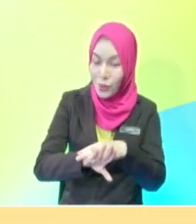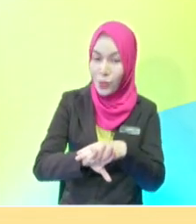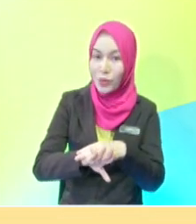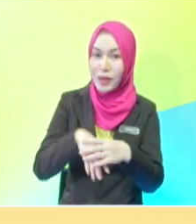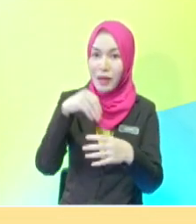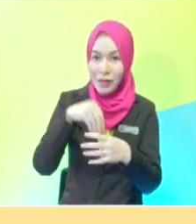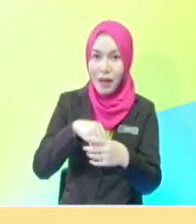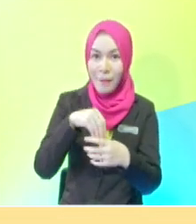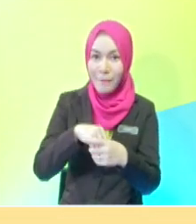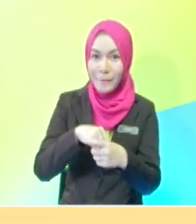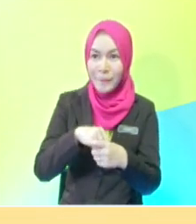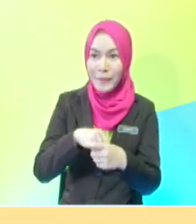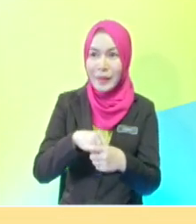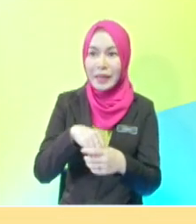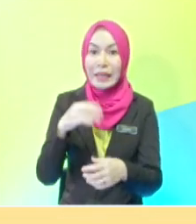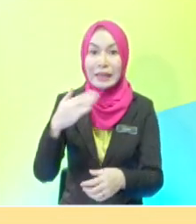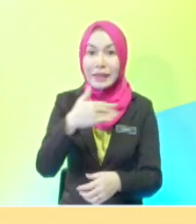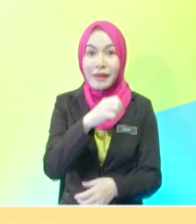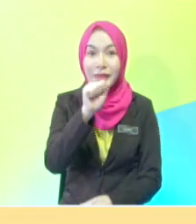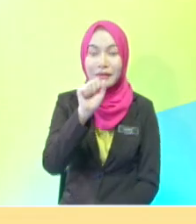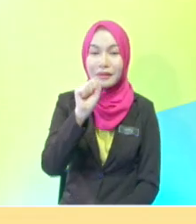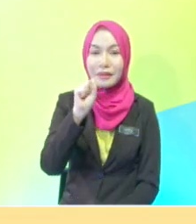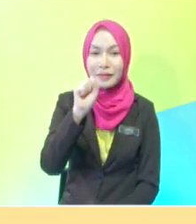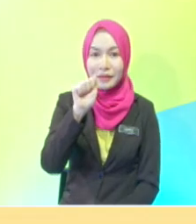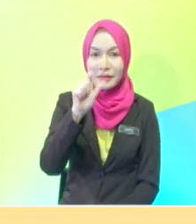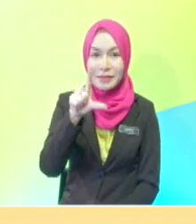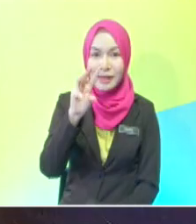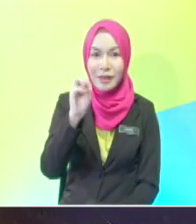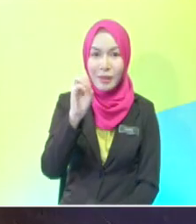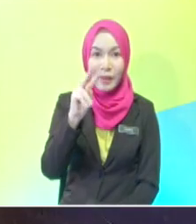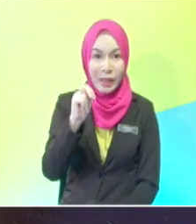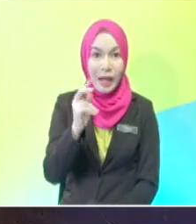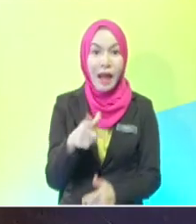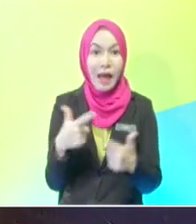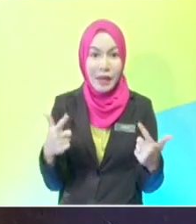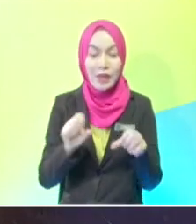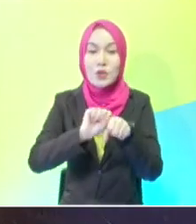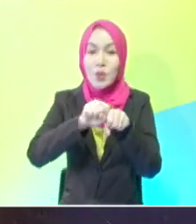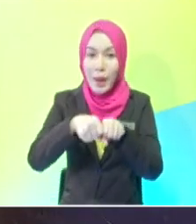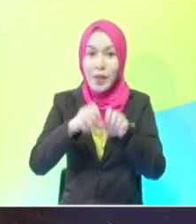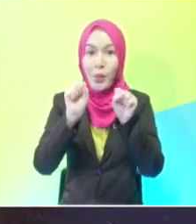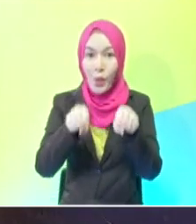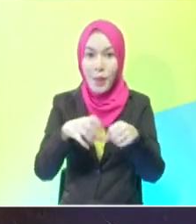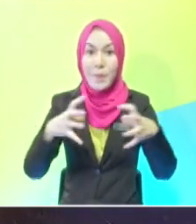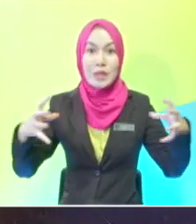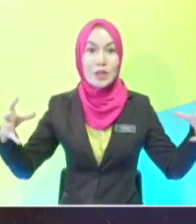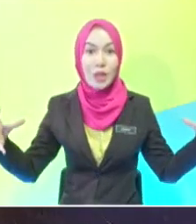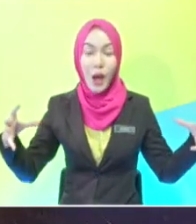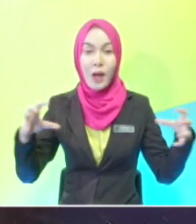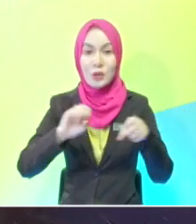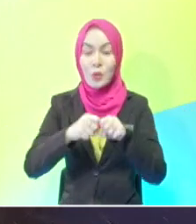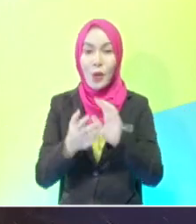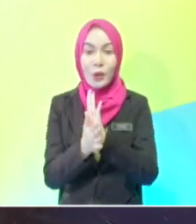so tujuan dia adalah supaya ikan tadi membesar dengan lebih cepat dan kita panggil dia super